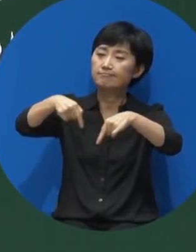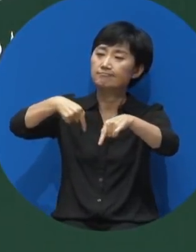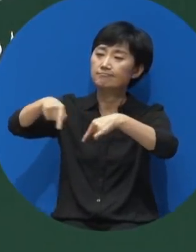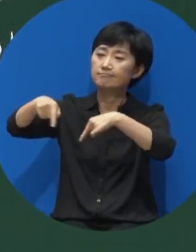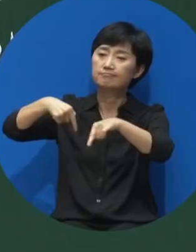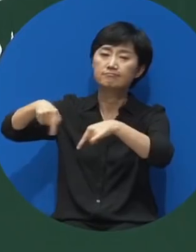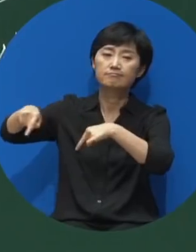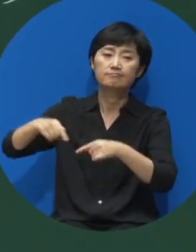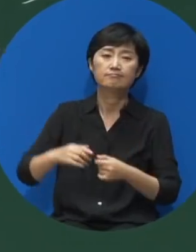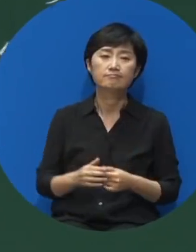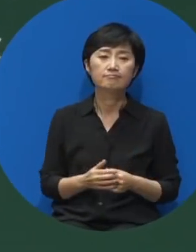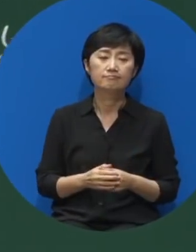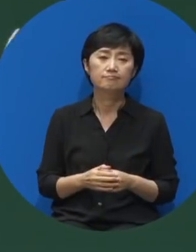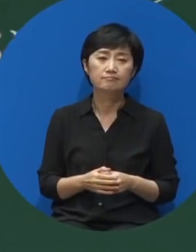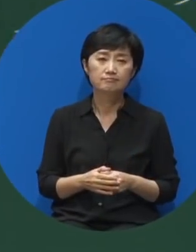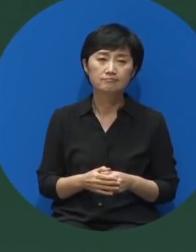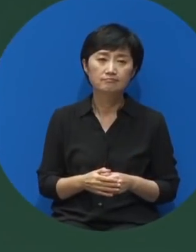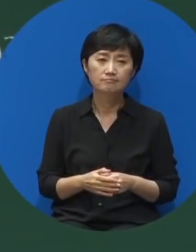而且撒母耳记上7章15节,